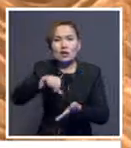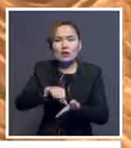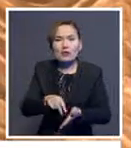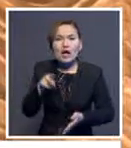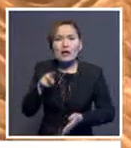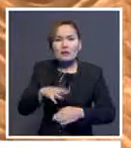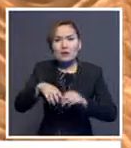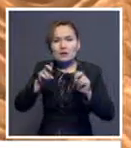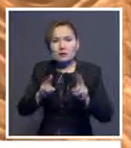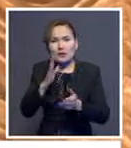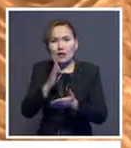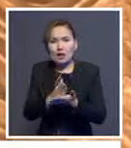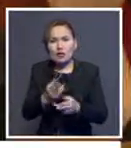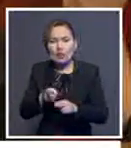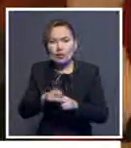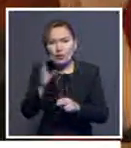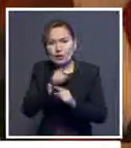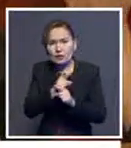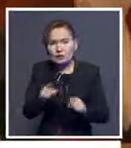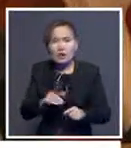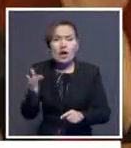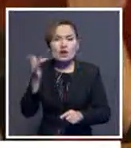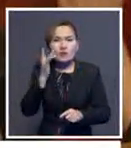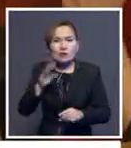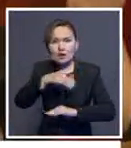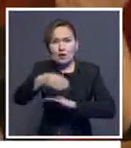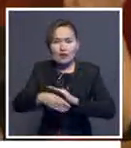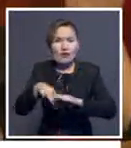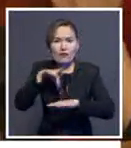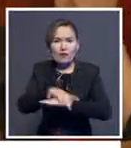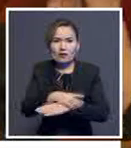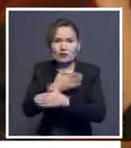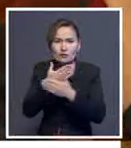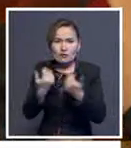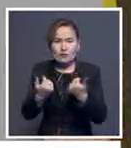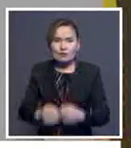қызметкер бар. Осы уақытқа дейін бұл салада сыбайлас жемқорлық фактілері тіркелмеген.